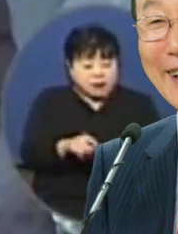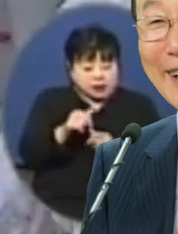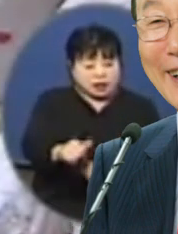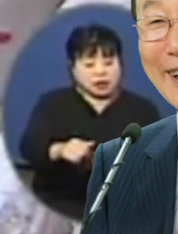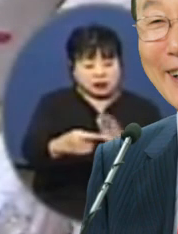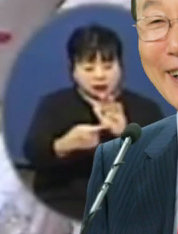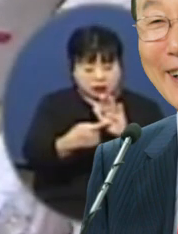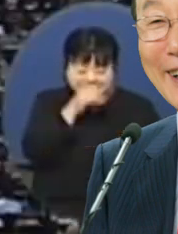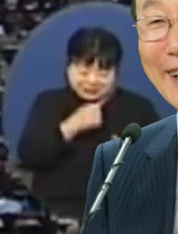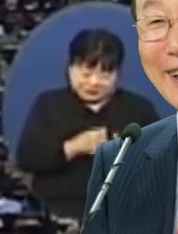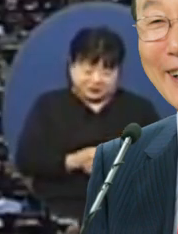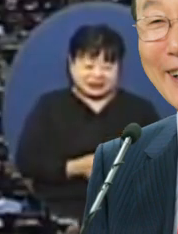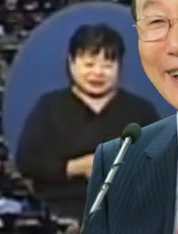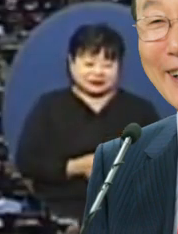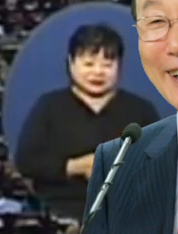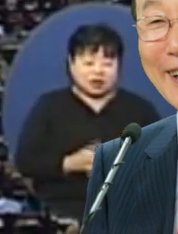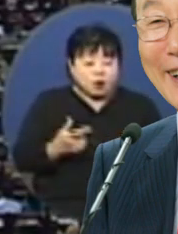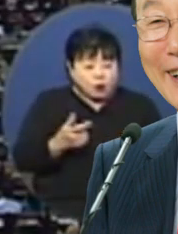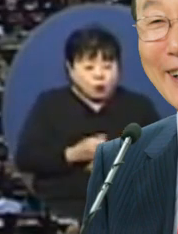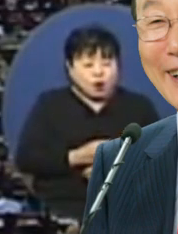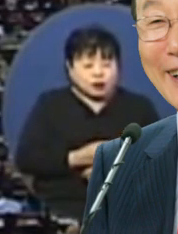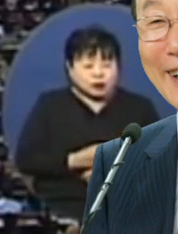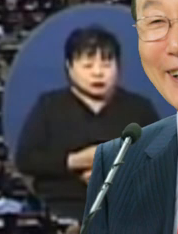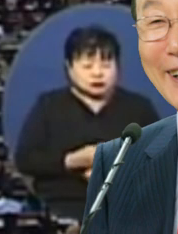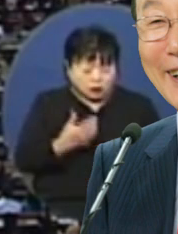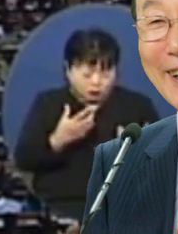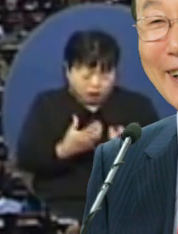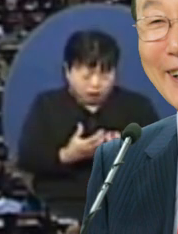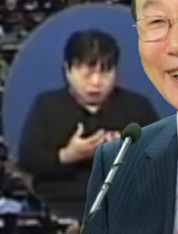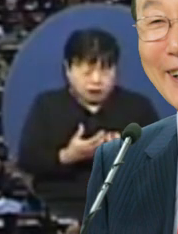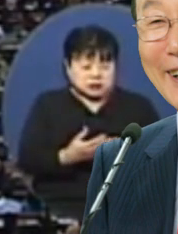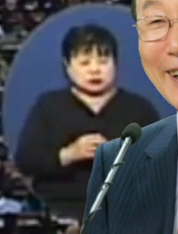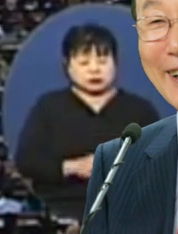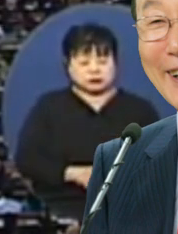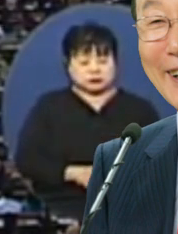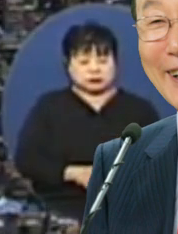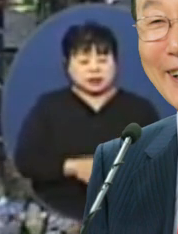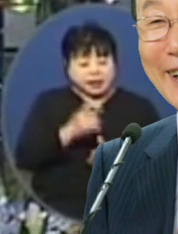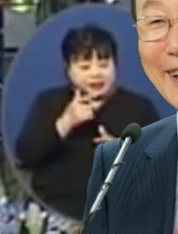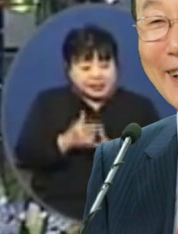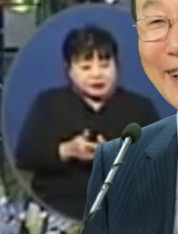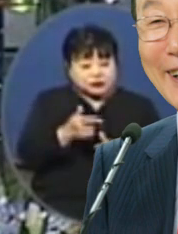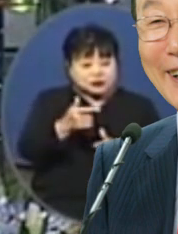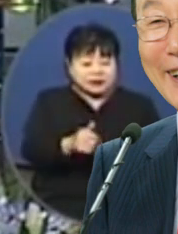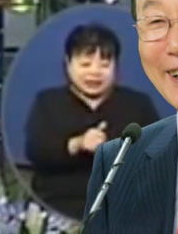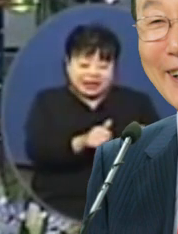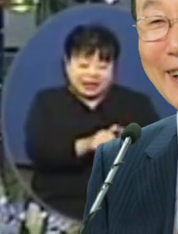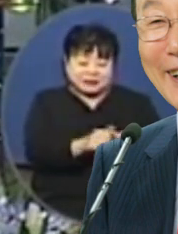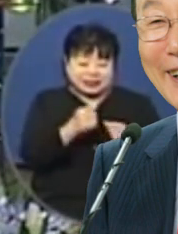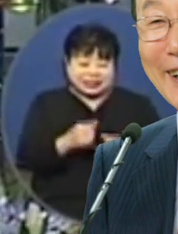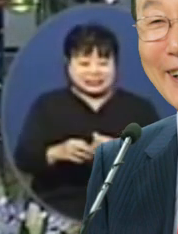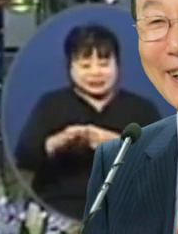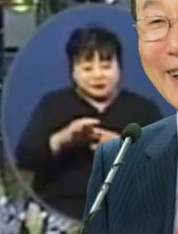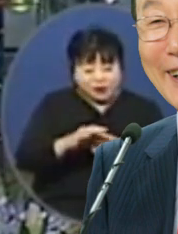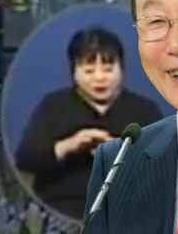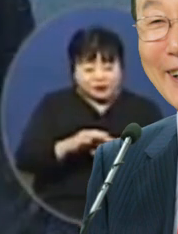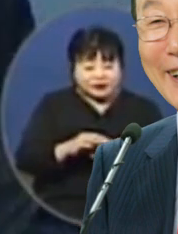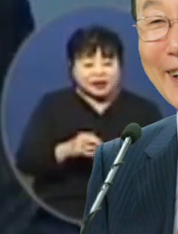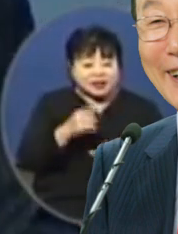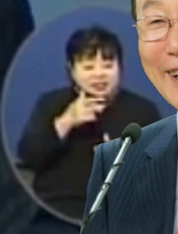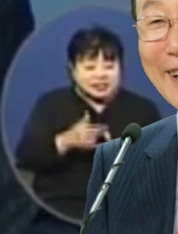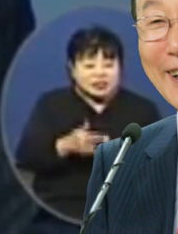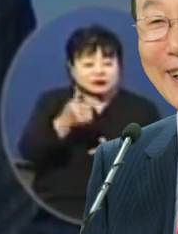것입니다. 원수들이 들끓는 가운데도 예수님이 여러분과 같이 계시면 어떻습니까?